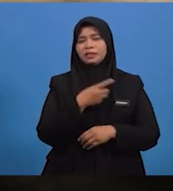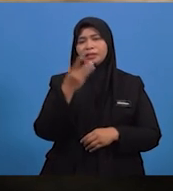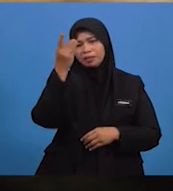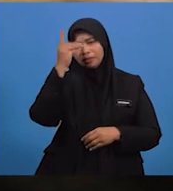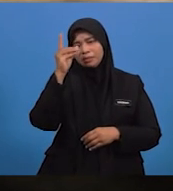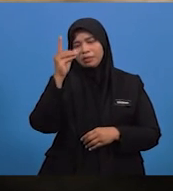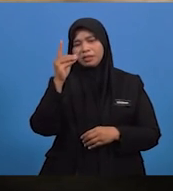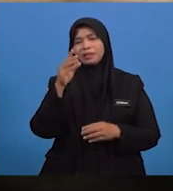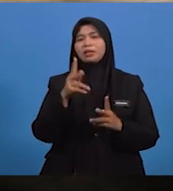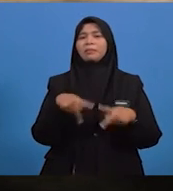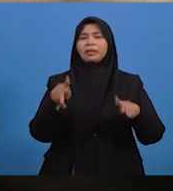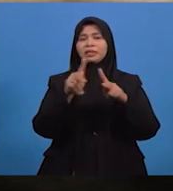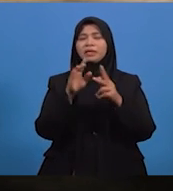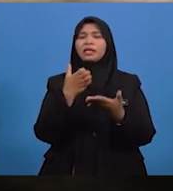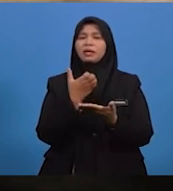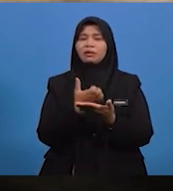kepentingan ekonomi mereka.